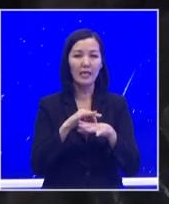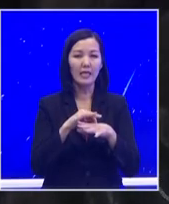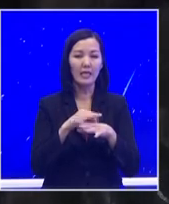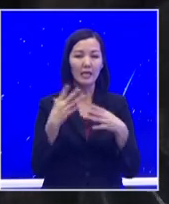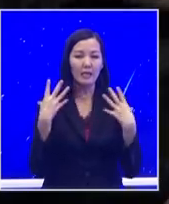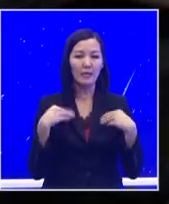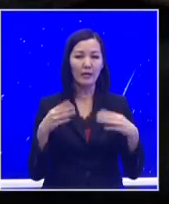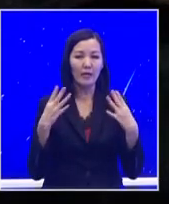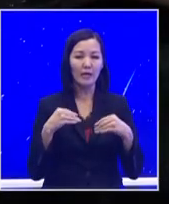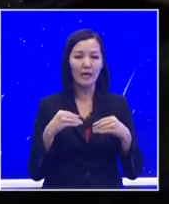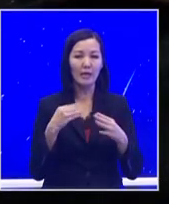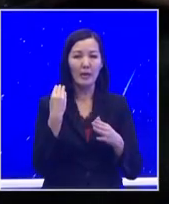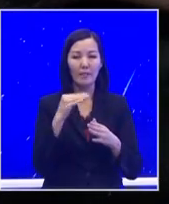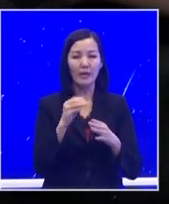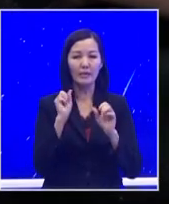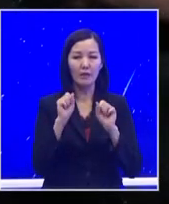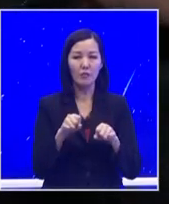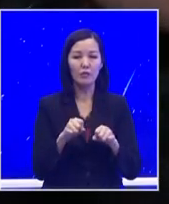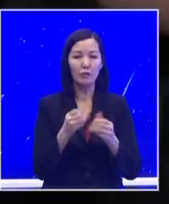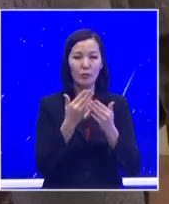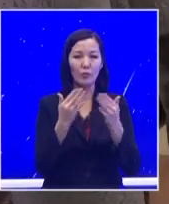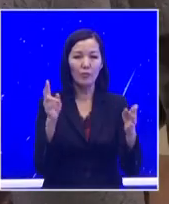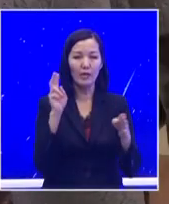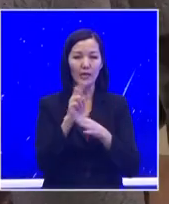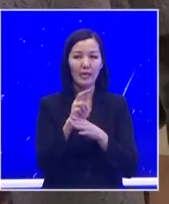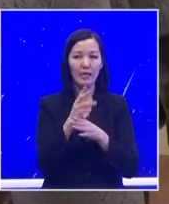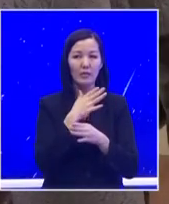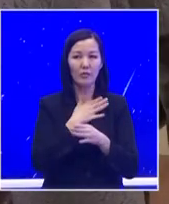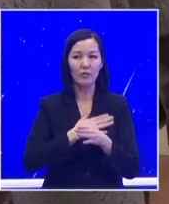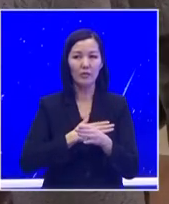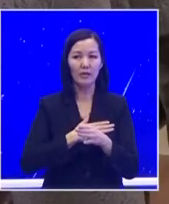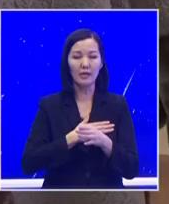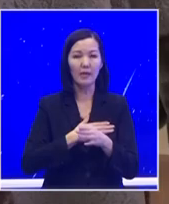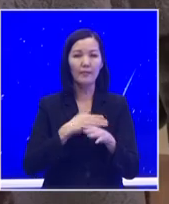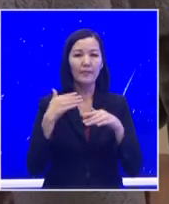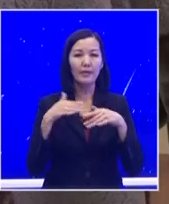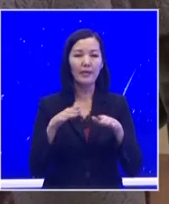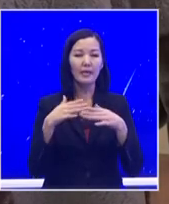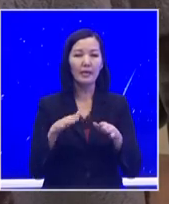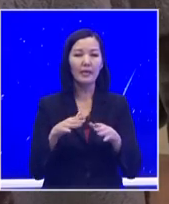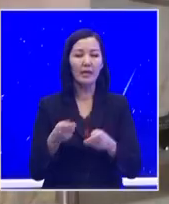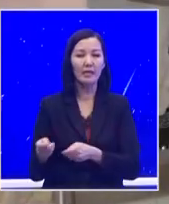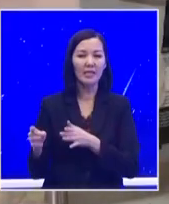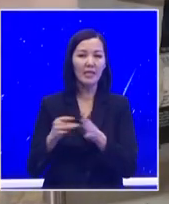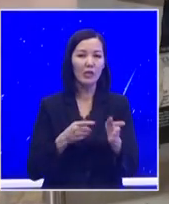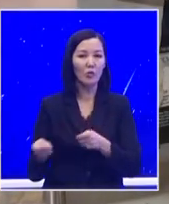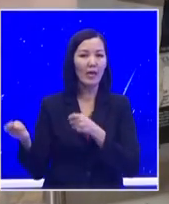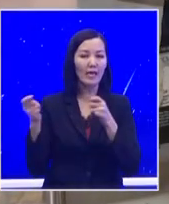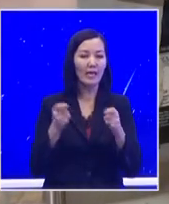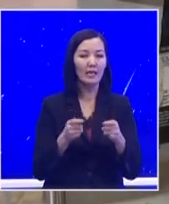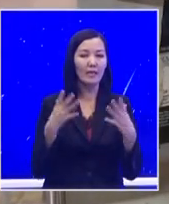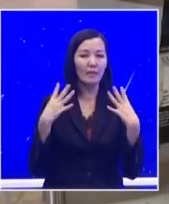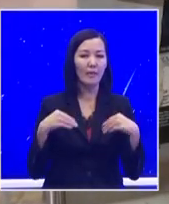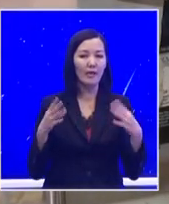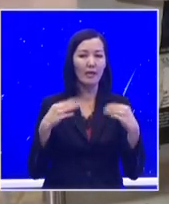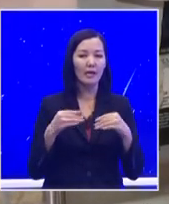сапасы да, бағасы да қолжетімді. Көрмеге келгендердің көңілінен шығып жатыр. Тігін фабрикасынан тікелей жеткізілген сырт киімдер бағасы